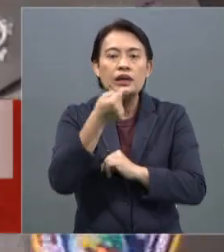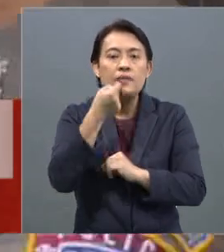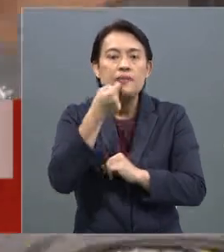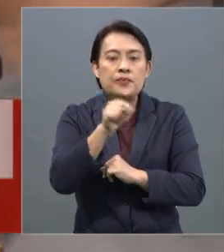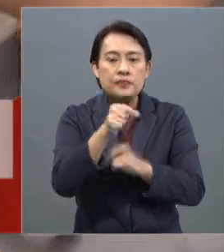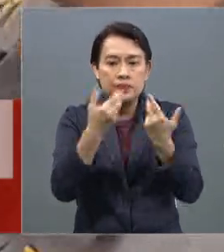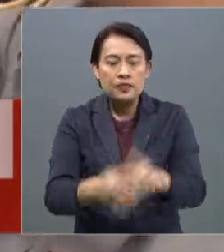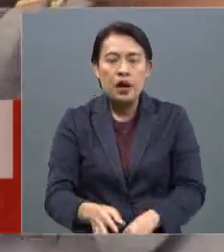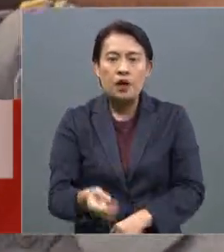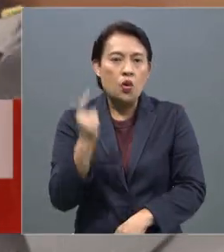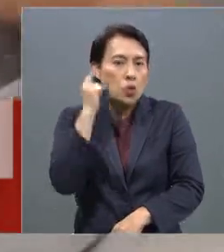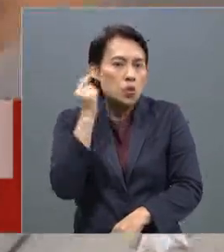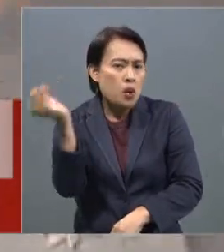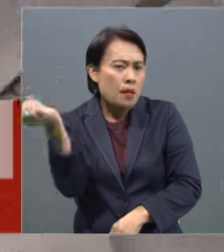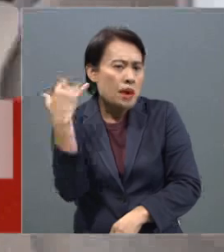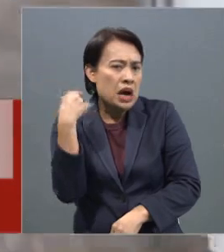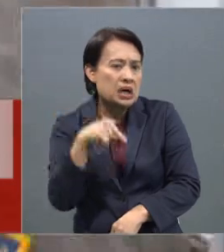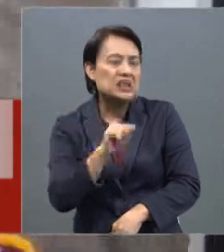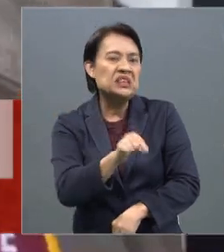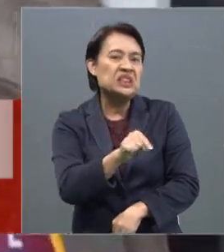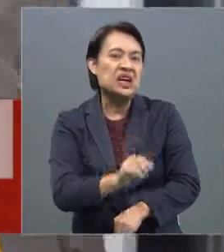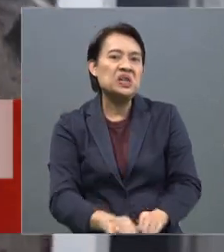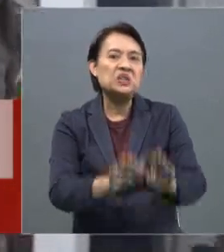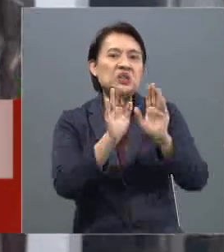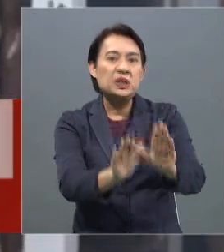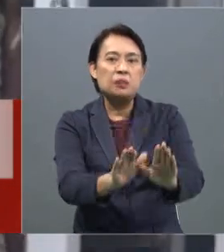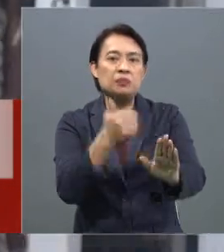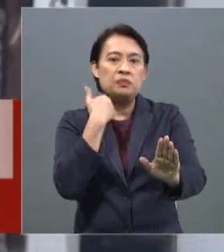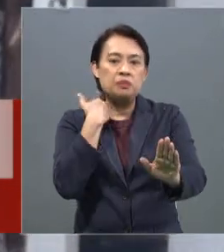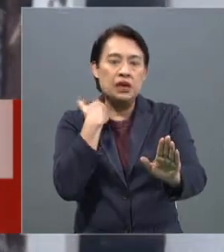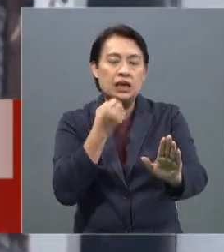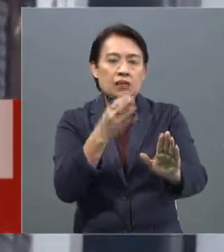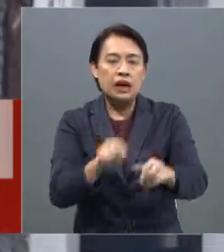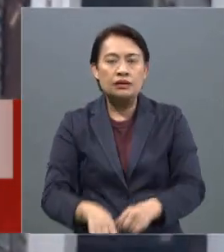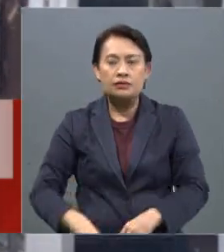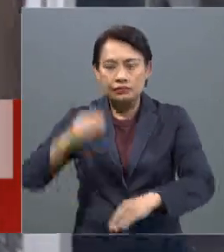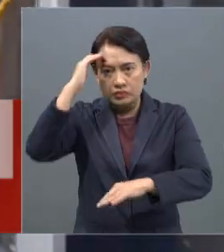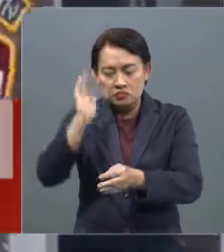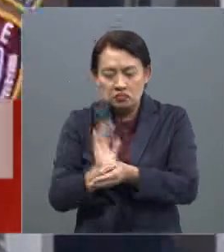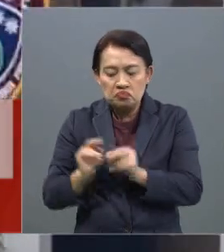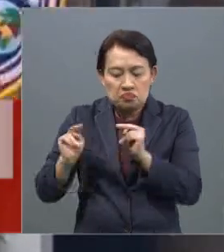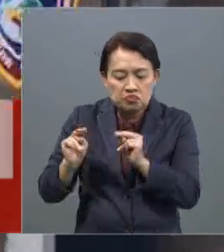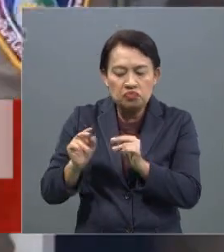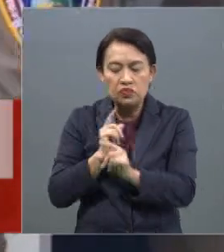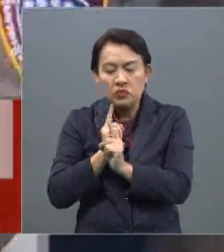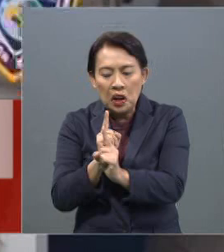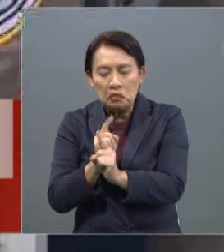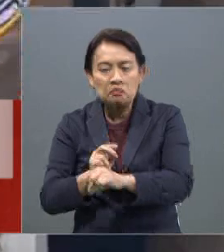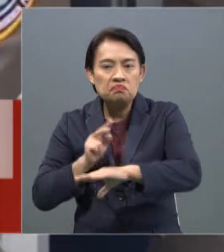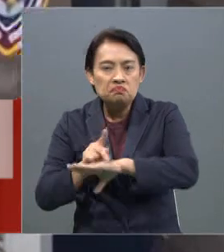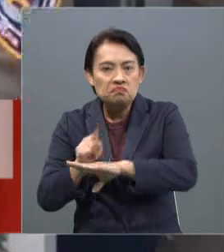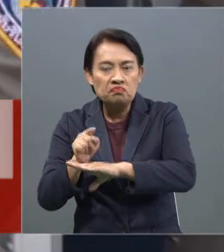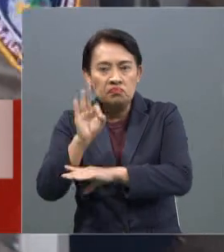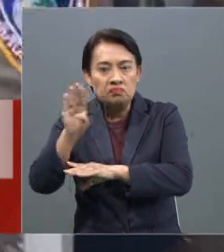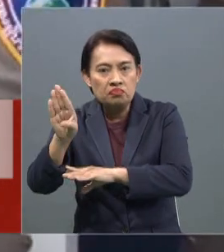นี่เป็นแหล่งเก็บเยลลี่องุ่นเขี่ยวโหเนี่ยค่ะเพราะเจ้าหน้าที่เขาได้เบาะแสจากการติดตามผ่านเพจ Facebookว่ามีการประกาศขายเยลลี่